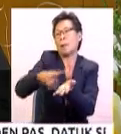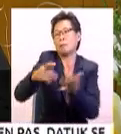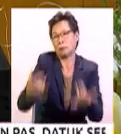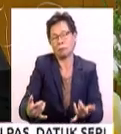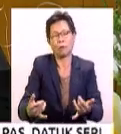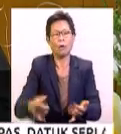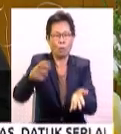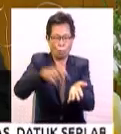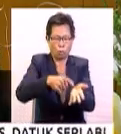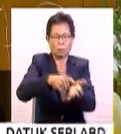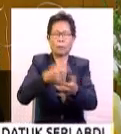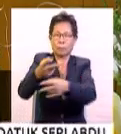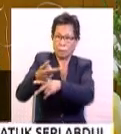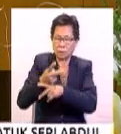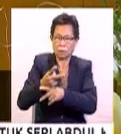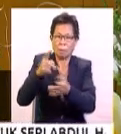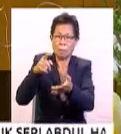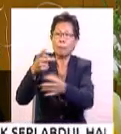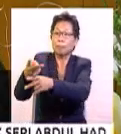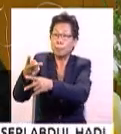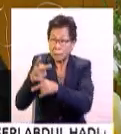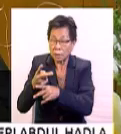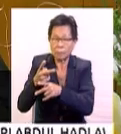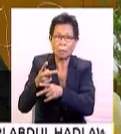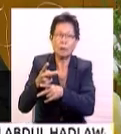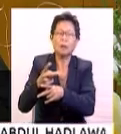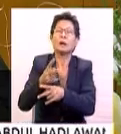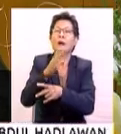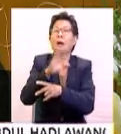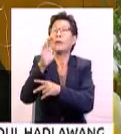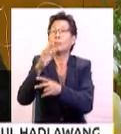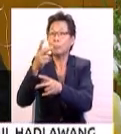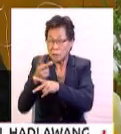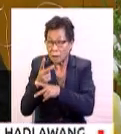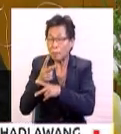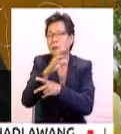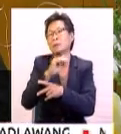saja pinjaman pokok dan bunganya adalah